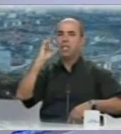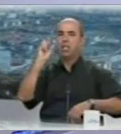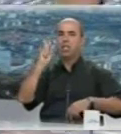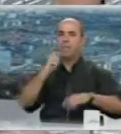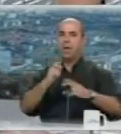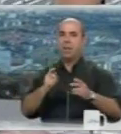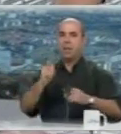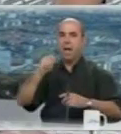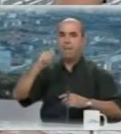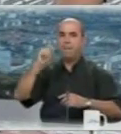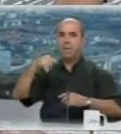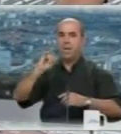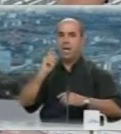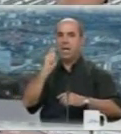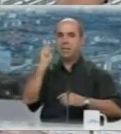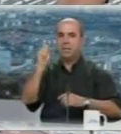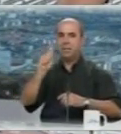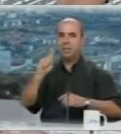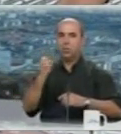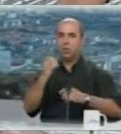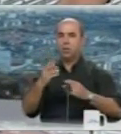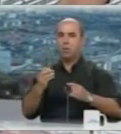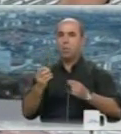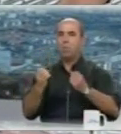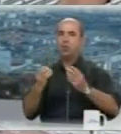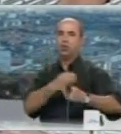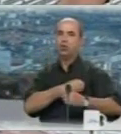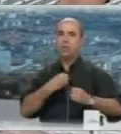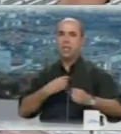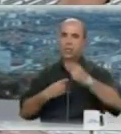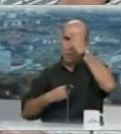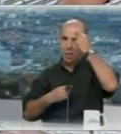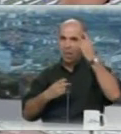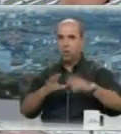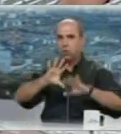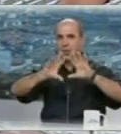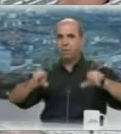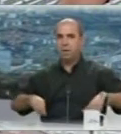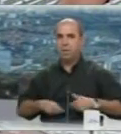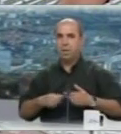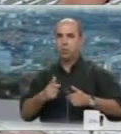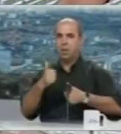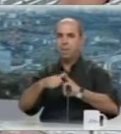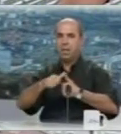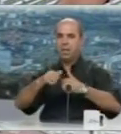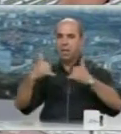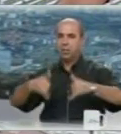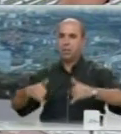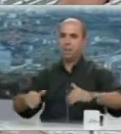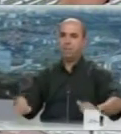عمي عزوز أو عمي عزيوز لتمنى له الشفاء العاجل إن شاء الله الشفاء له ولكل مرضى الجزائر